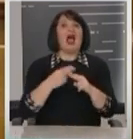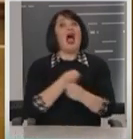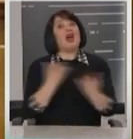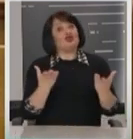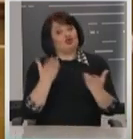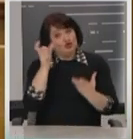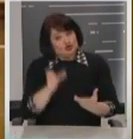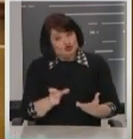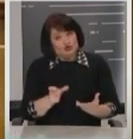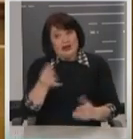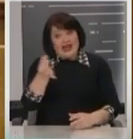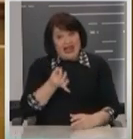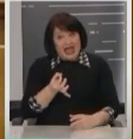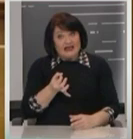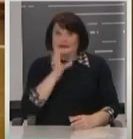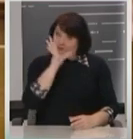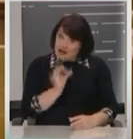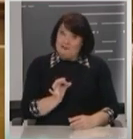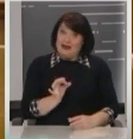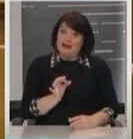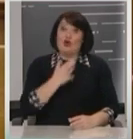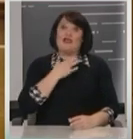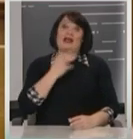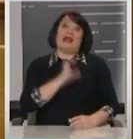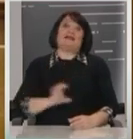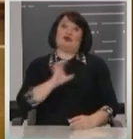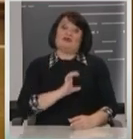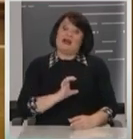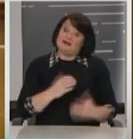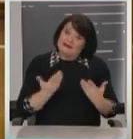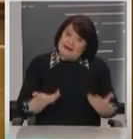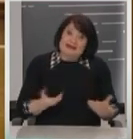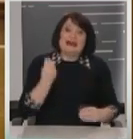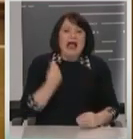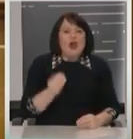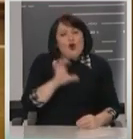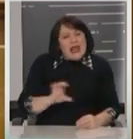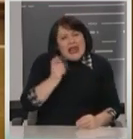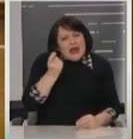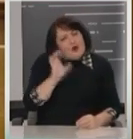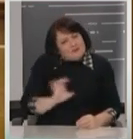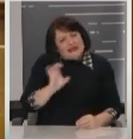άρα ό,τι λέτε είναι αυθεντικό, δεν χρειάζεται να το ψάχνετε. Αλλά καλό είναι να ψάχνετε και λίγο.